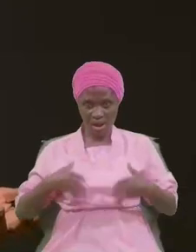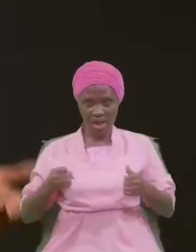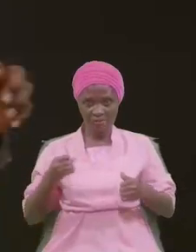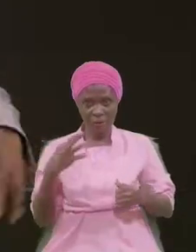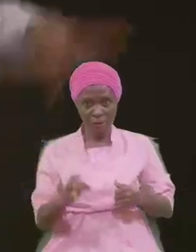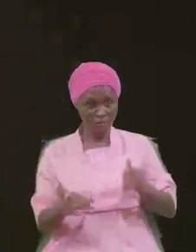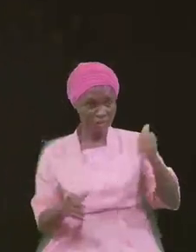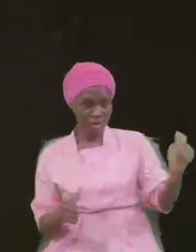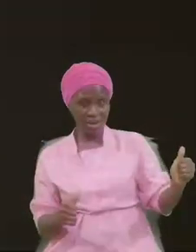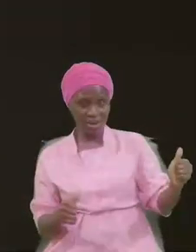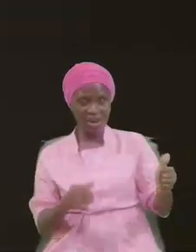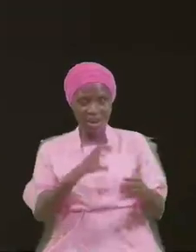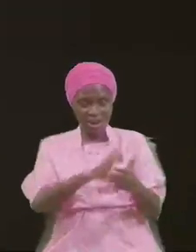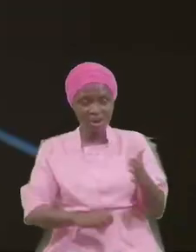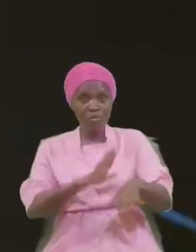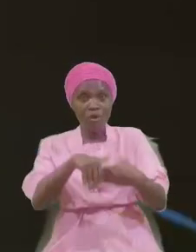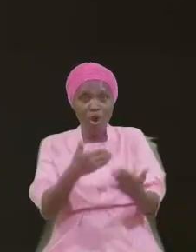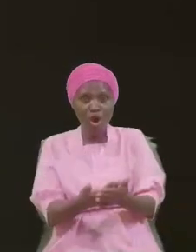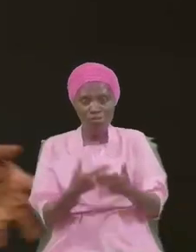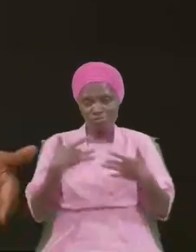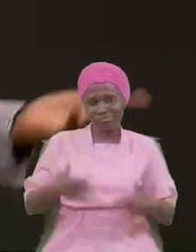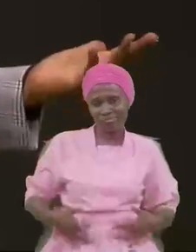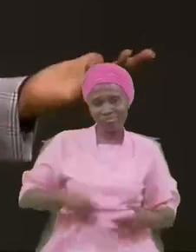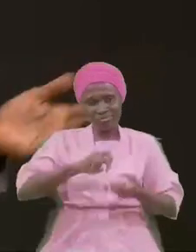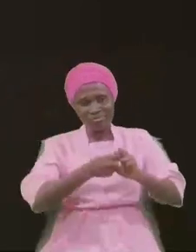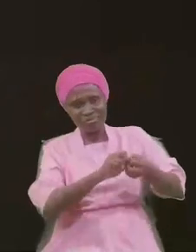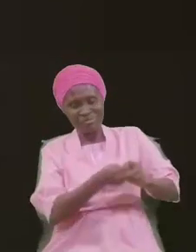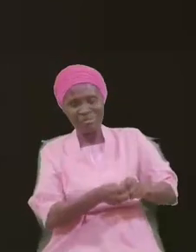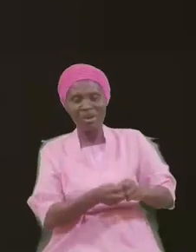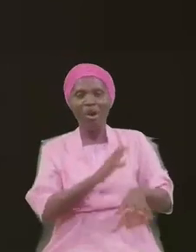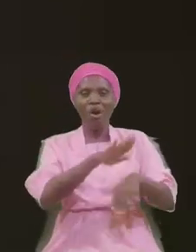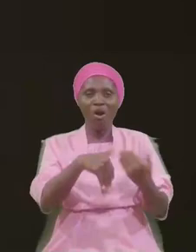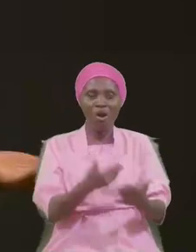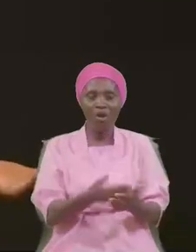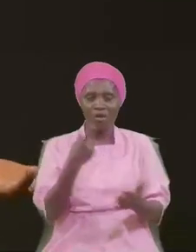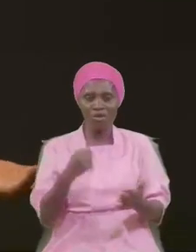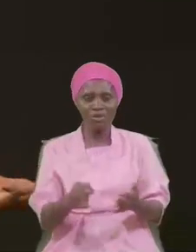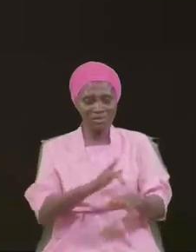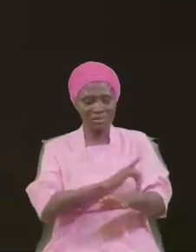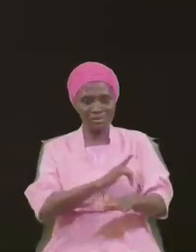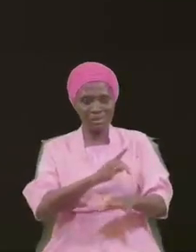A. Ôter toutes ces atrocités. Ôter ces iniquités.